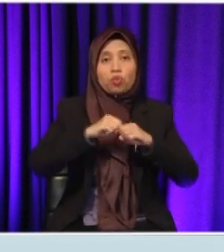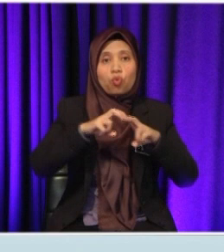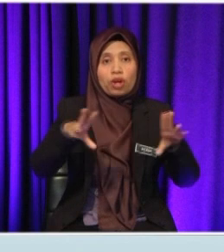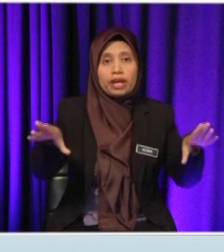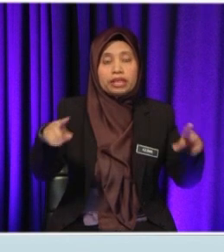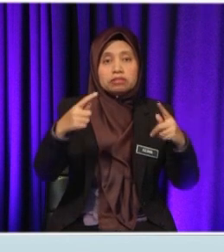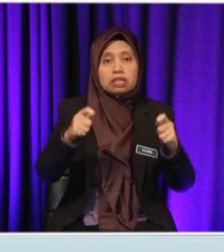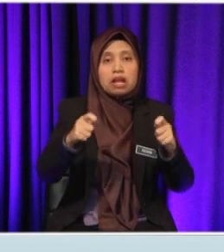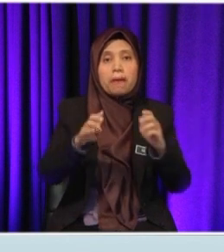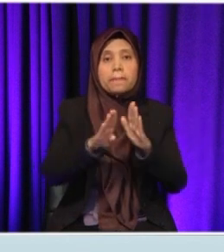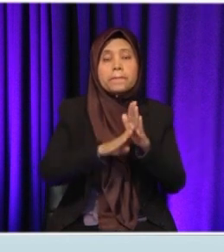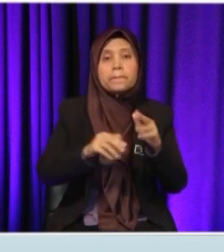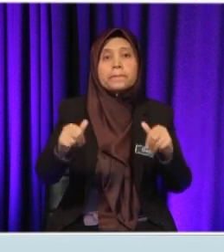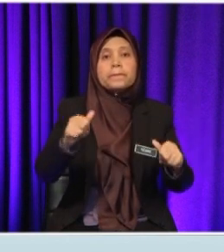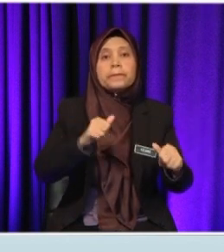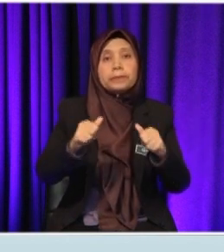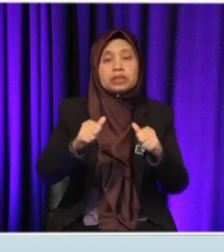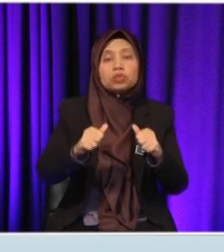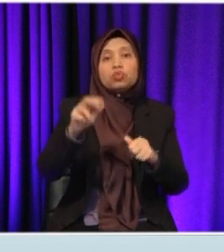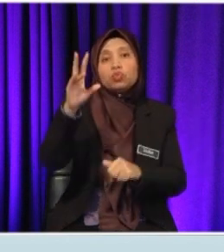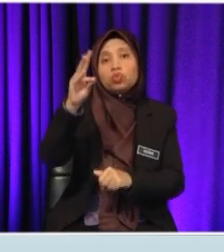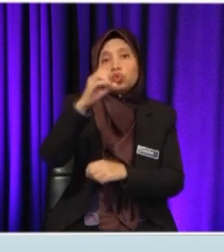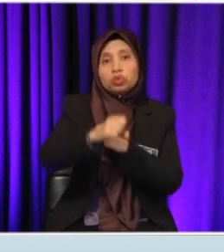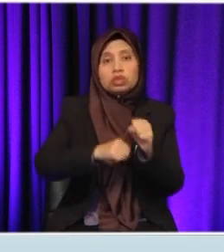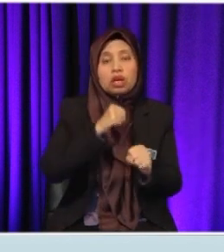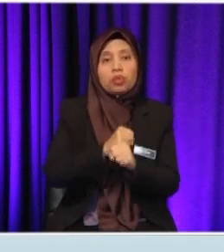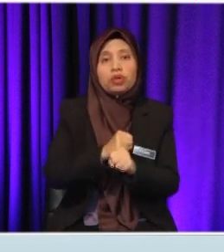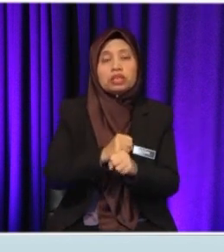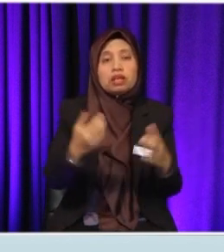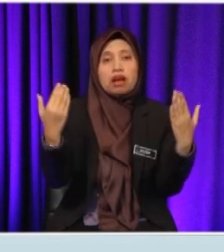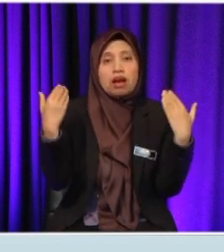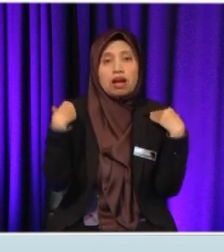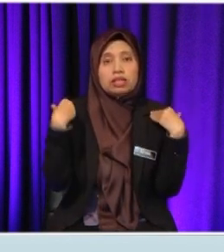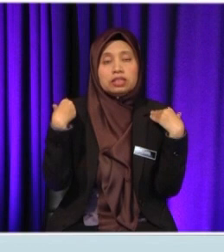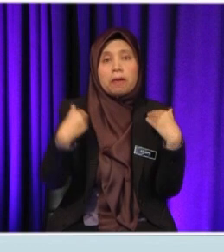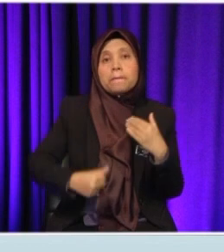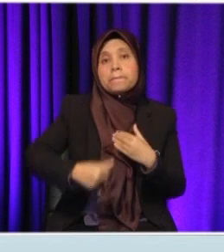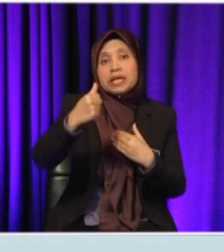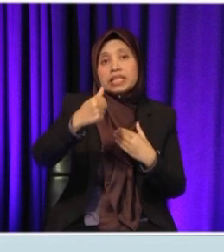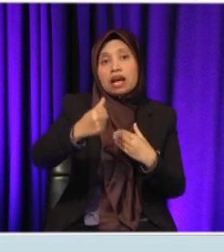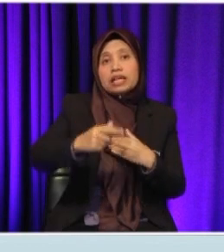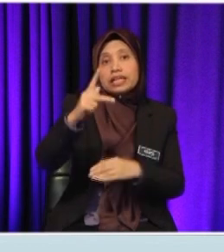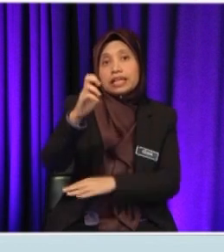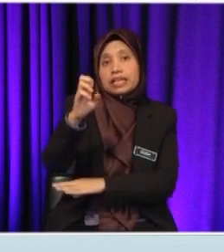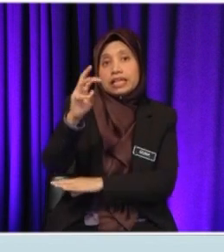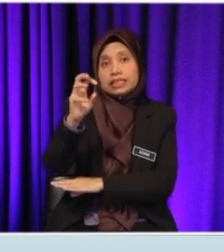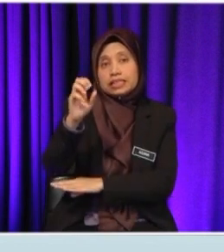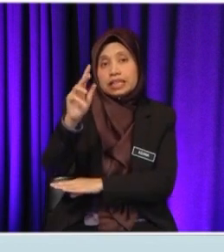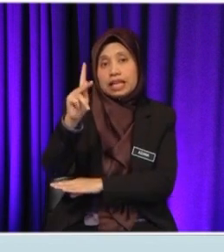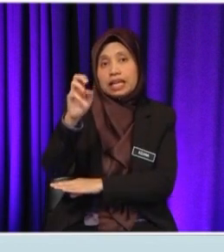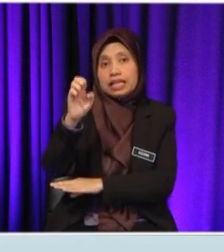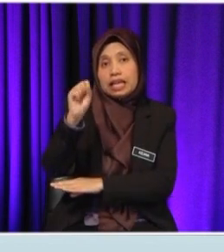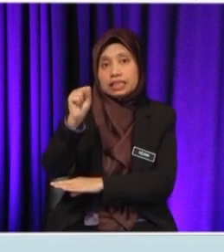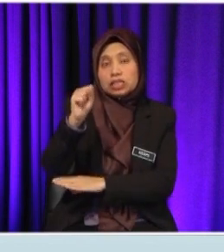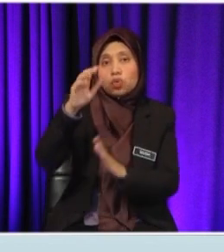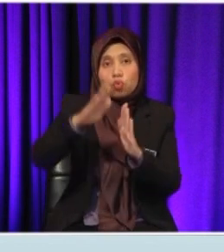beramal selama berkira-kira 7 tahun. Memiliki rekod menang kes 50-50, yang ini menang dan kalahnya